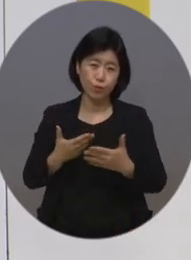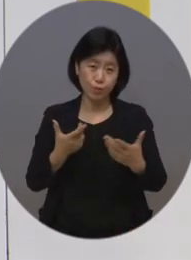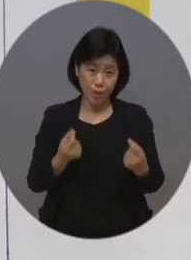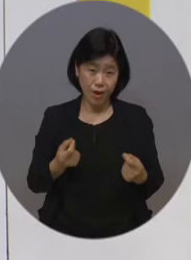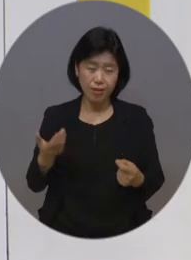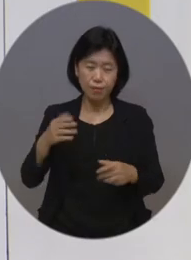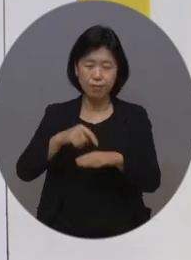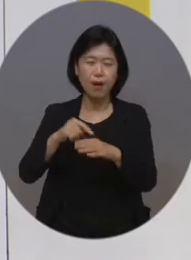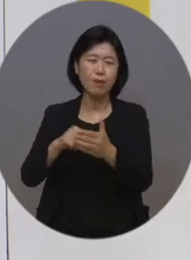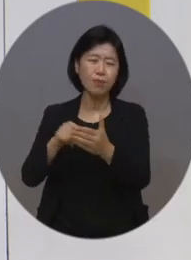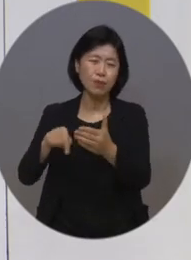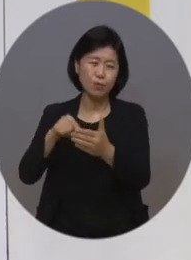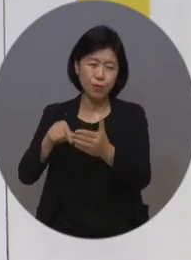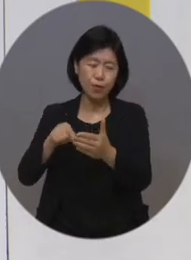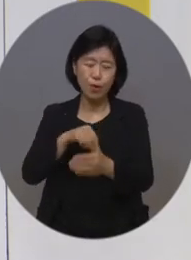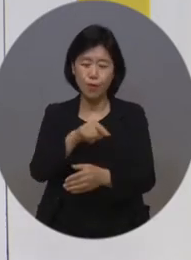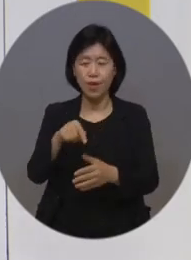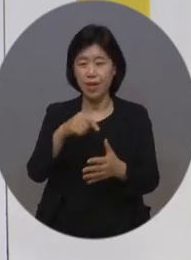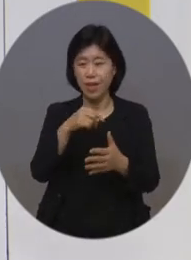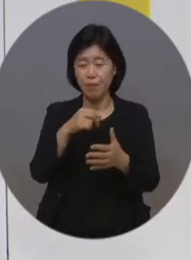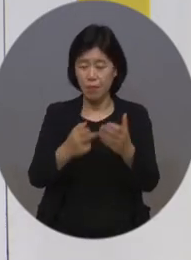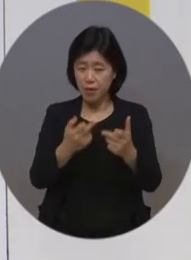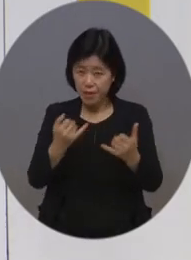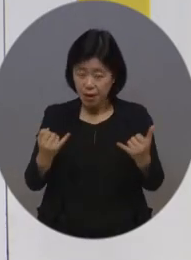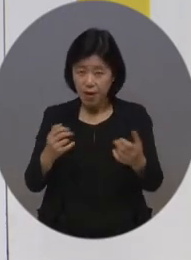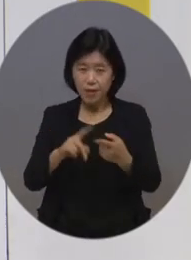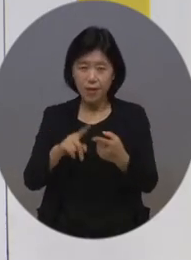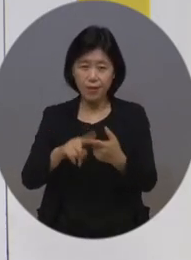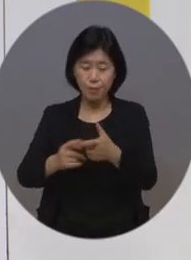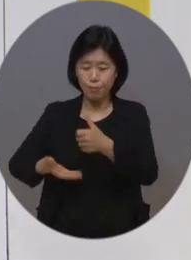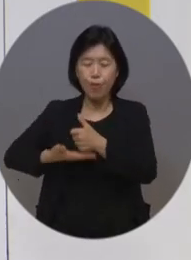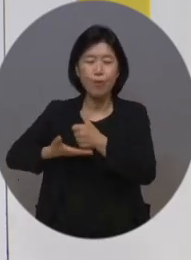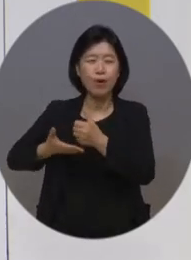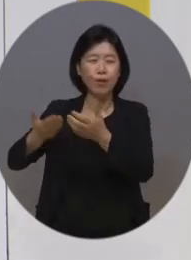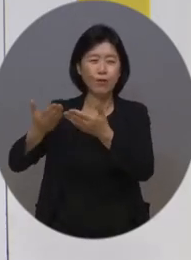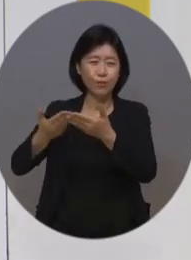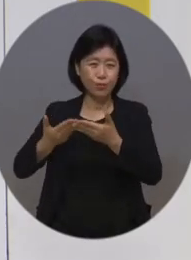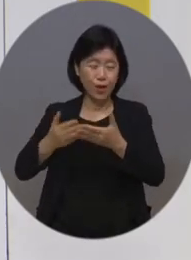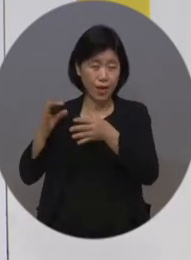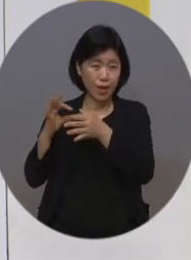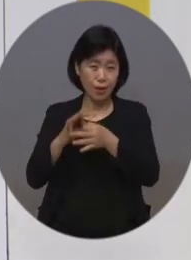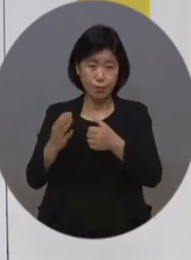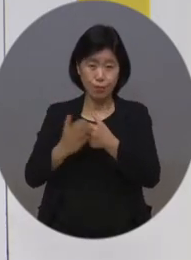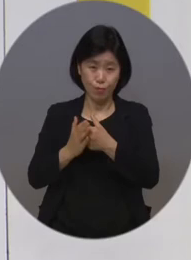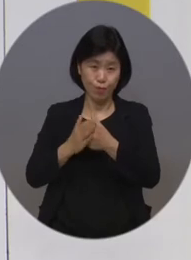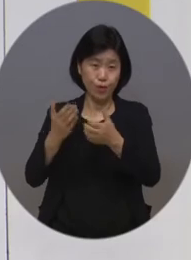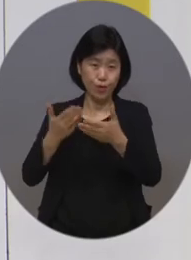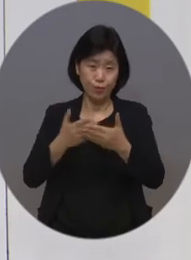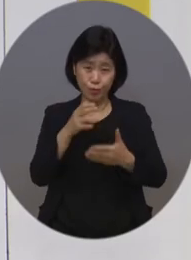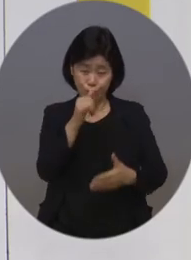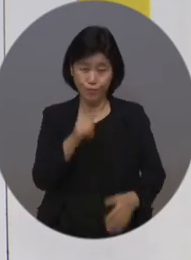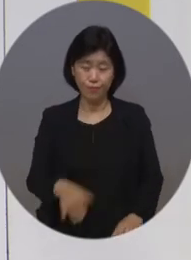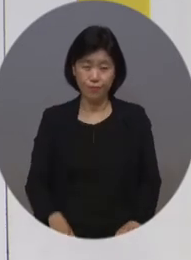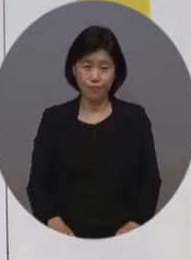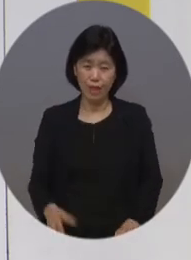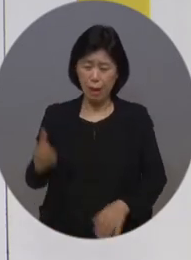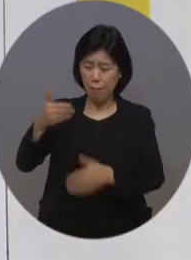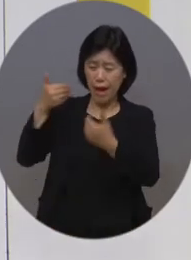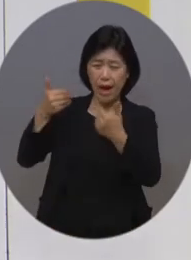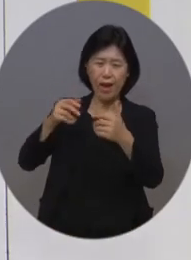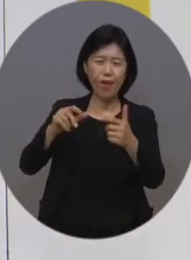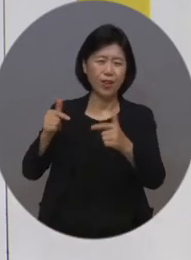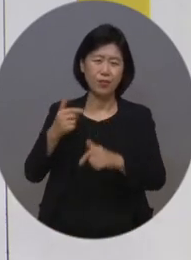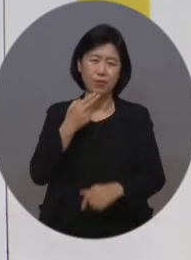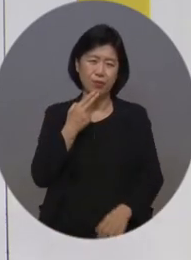믿어주고 또 하고 싶은 것들에 대해서 한없이 느 으 거기를 간섭하지 않고 근데